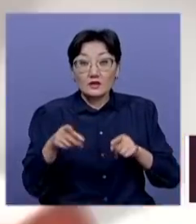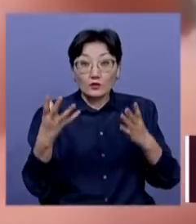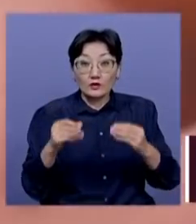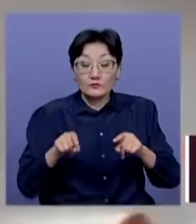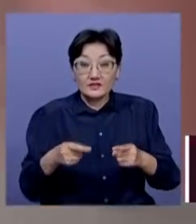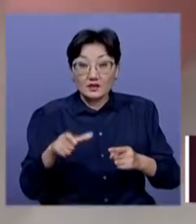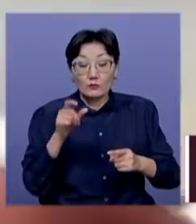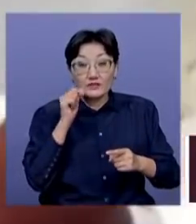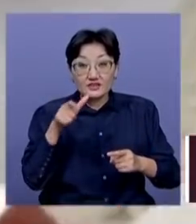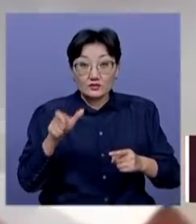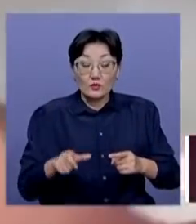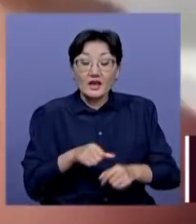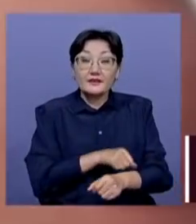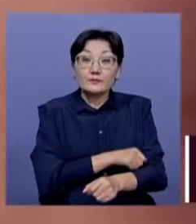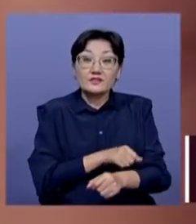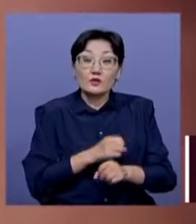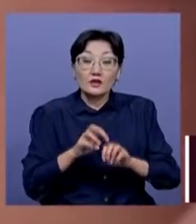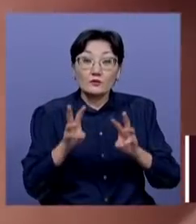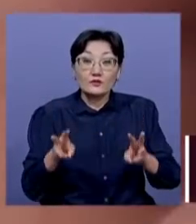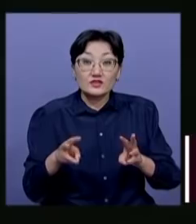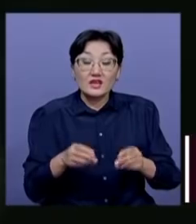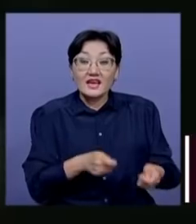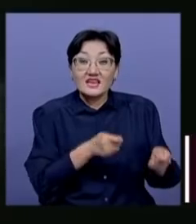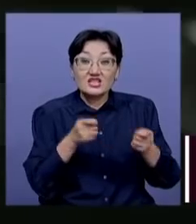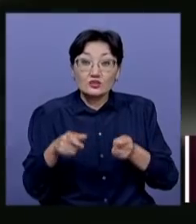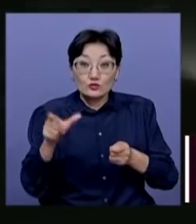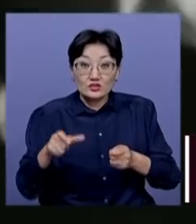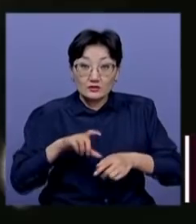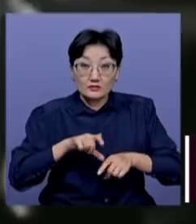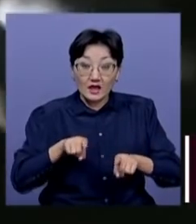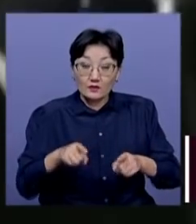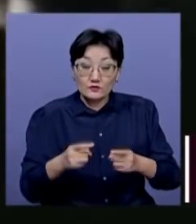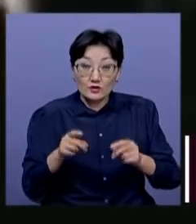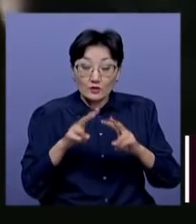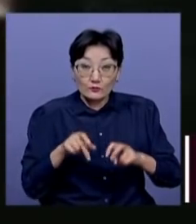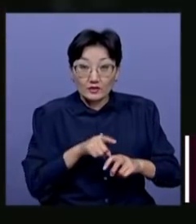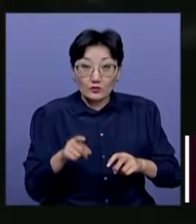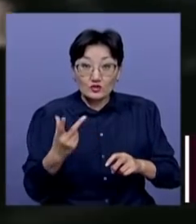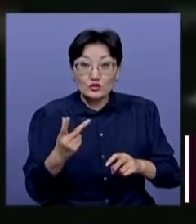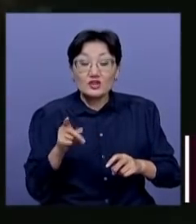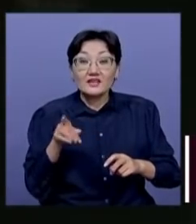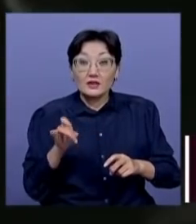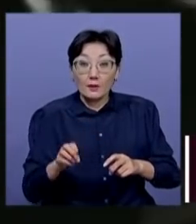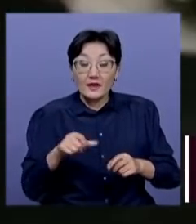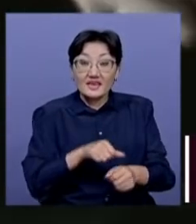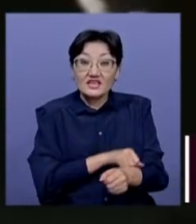қамауға алынған азаматты есірткімен қамтамасыз еткен жеткізуші де ұсталып, тінту барысында 3 грамм героин